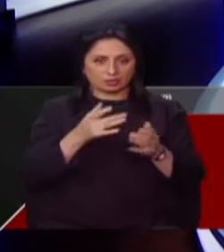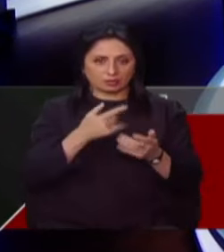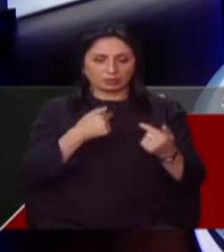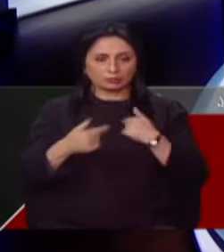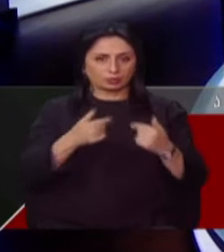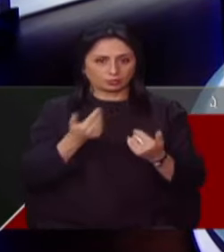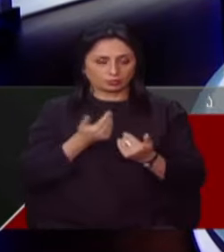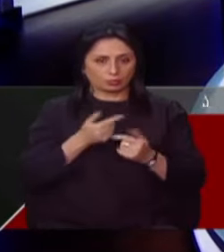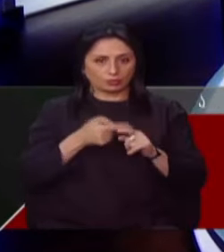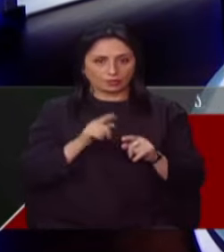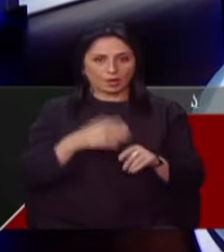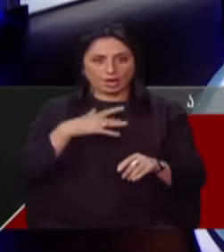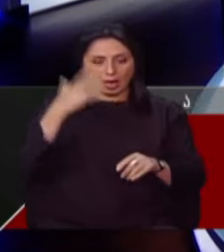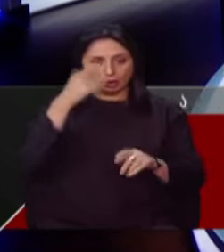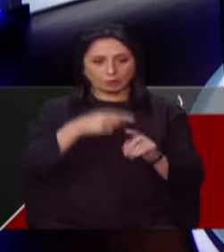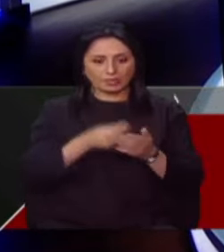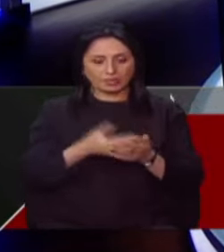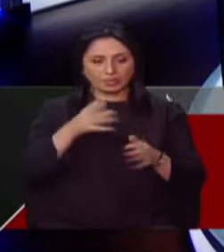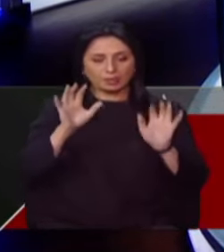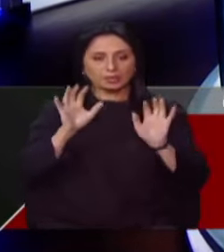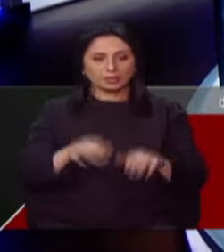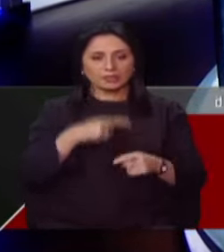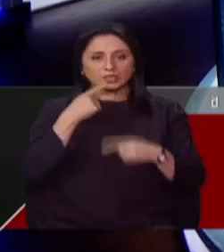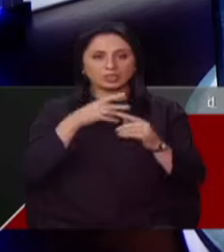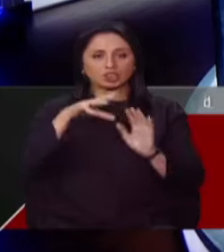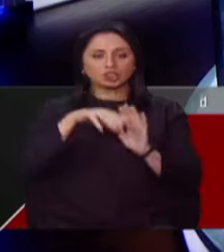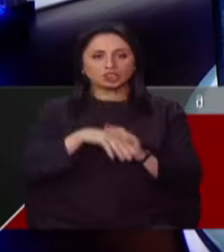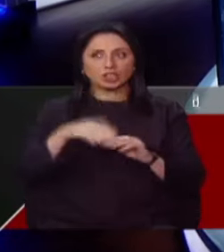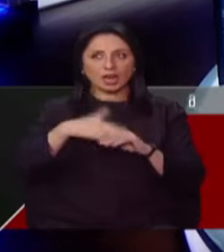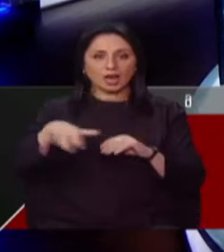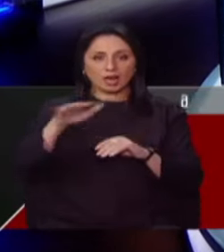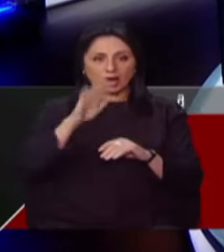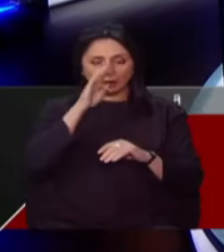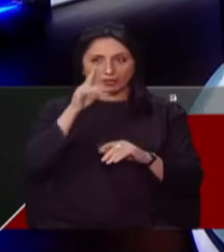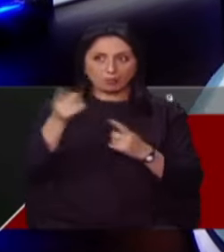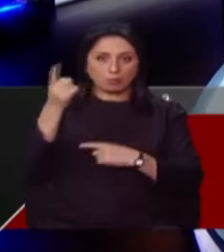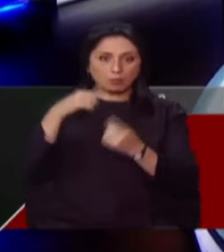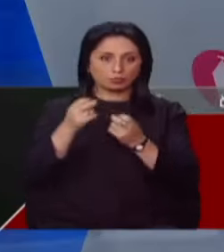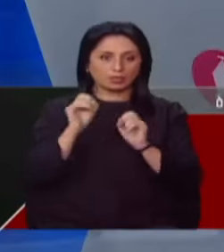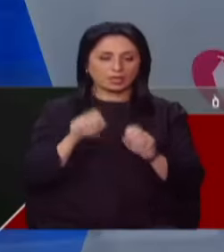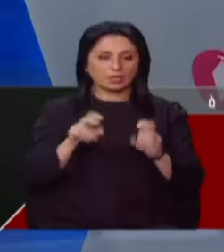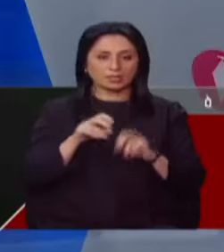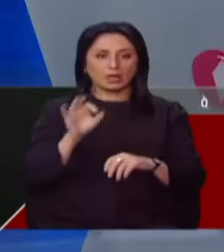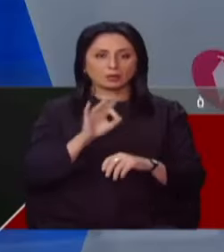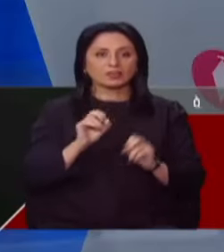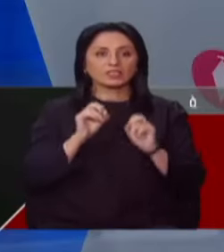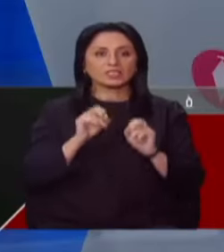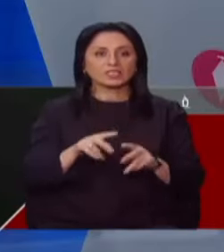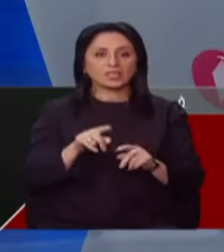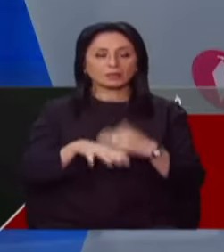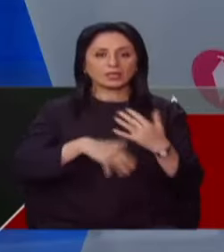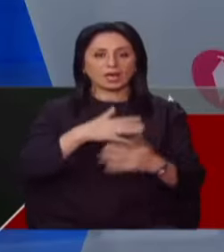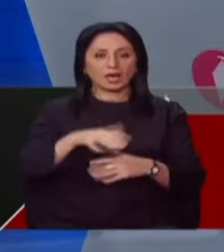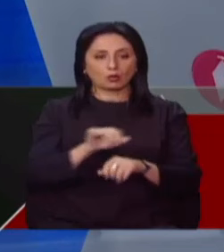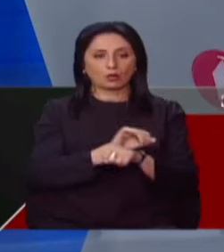და კონკრეტების გარეშე ქართული ოცნების საპატიო თავმჯდომარე საუბრობს შიდა და გარემტრებზე და მათგან მომდინარე საფრთხეებზე. საფრთხეებად